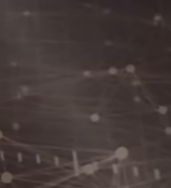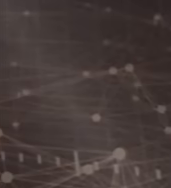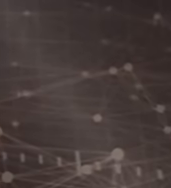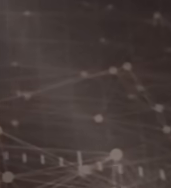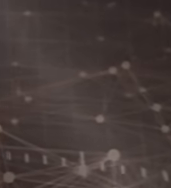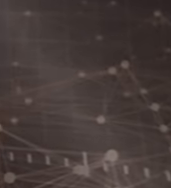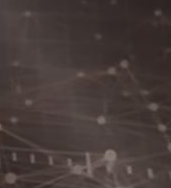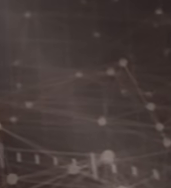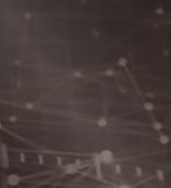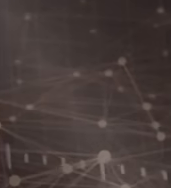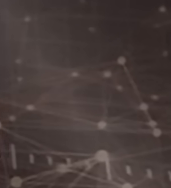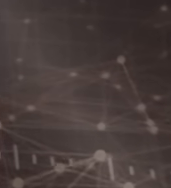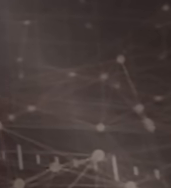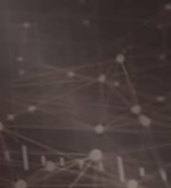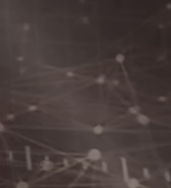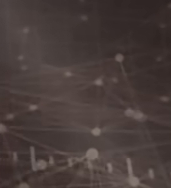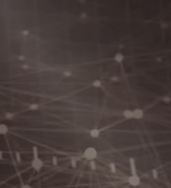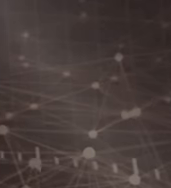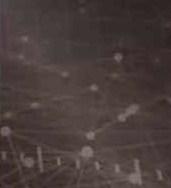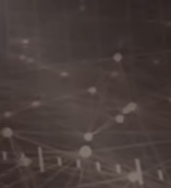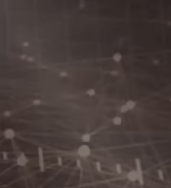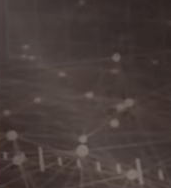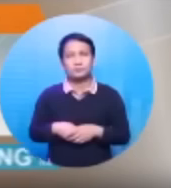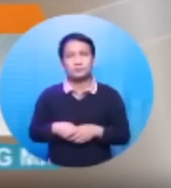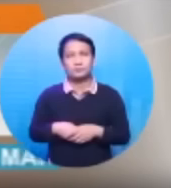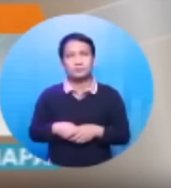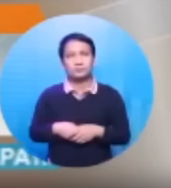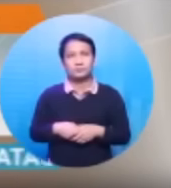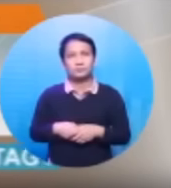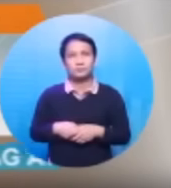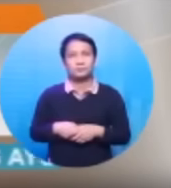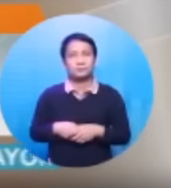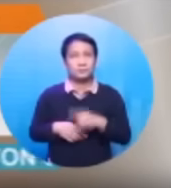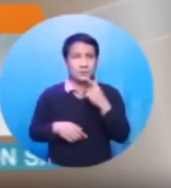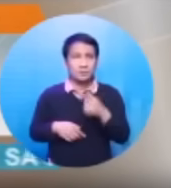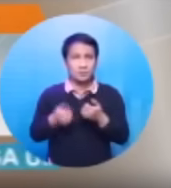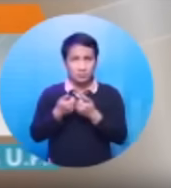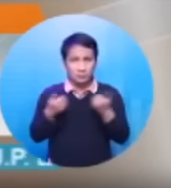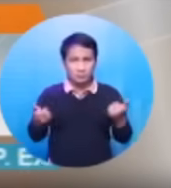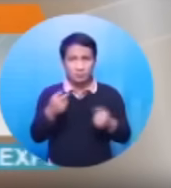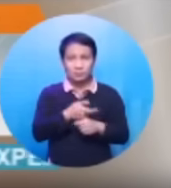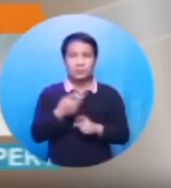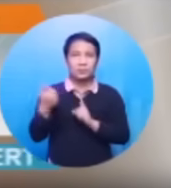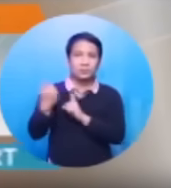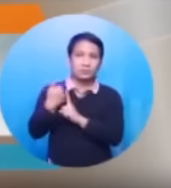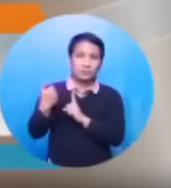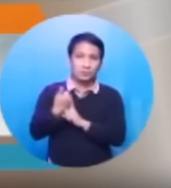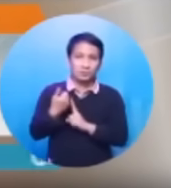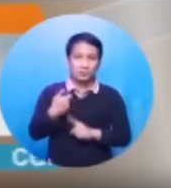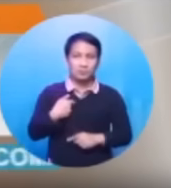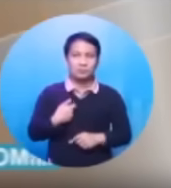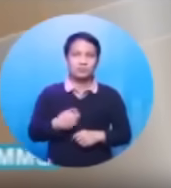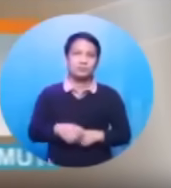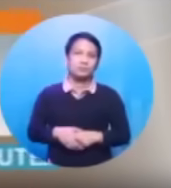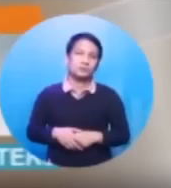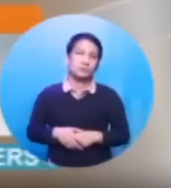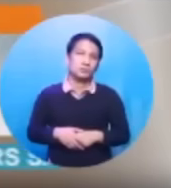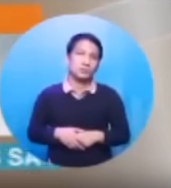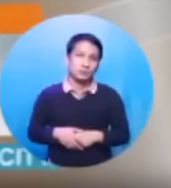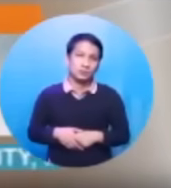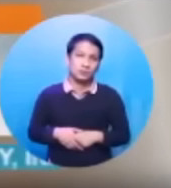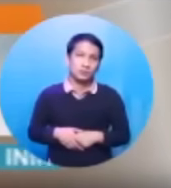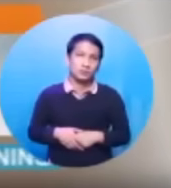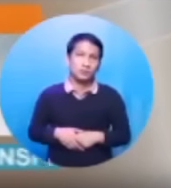na namin yung Marlo, yung bago niya po. At sinaktan na kayo? Opo, dun po nangyari yung pambubugbog. May sumapak po kasi sa mukha ko yung